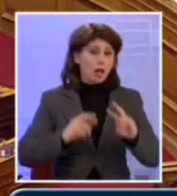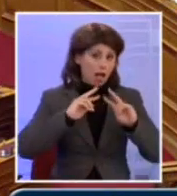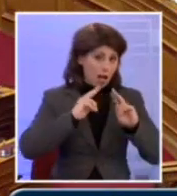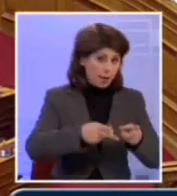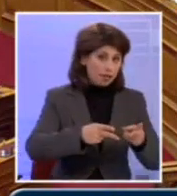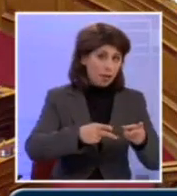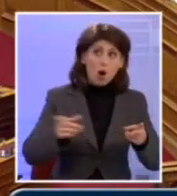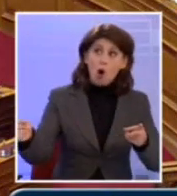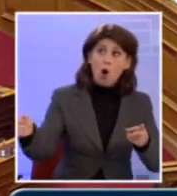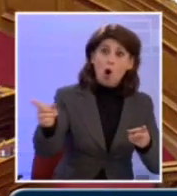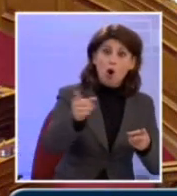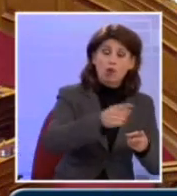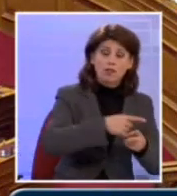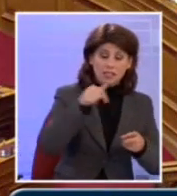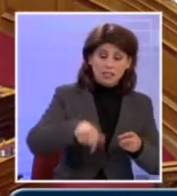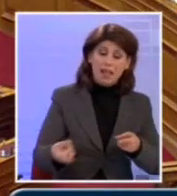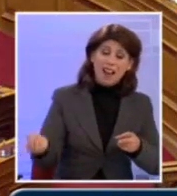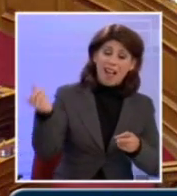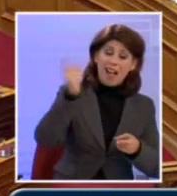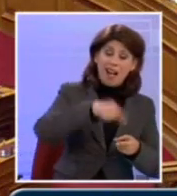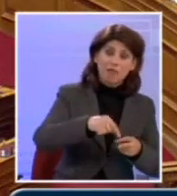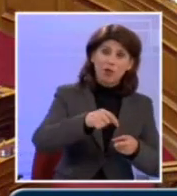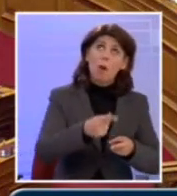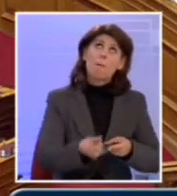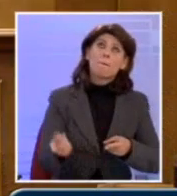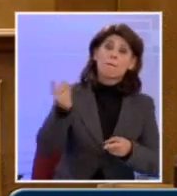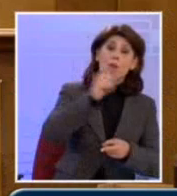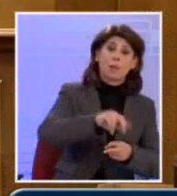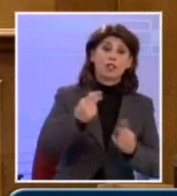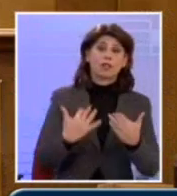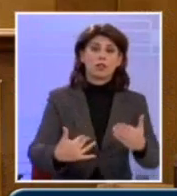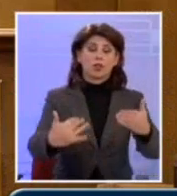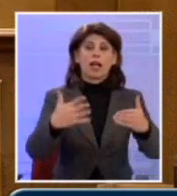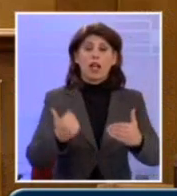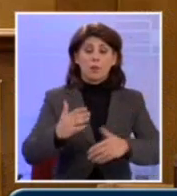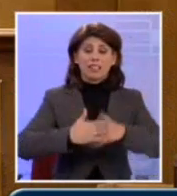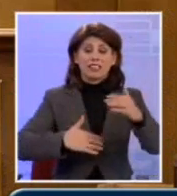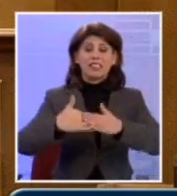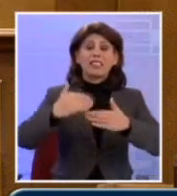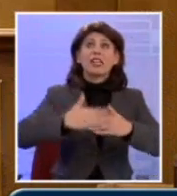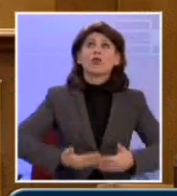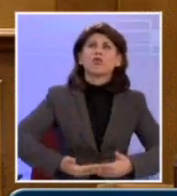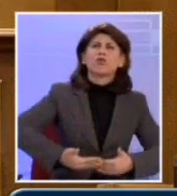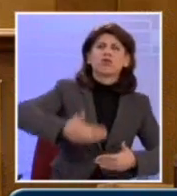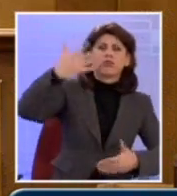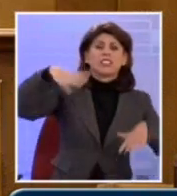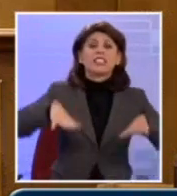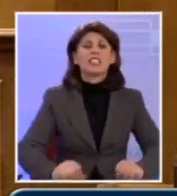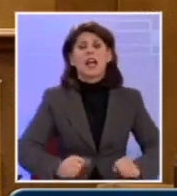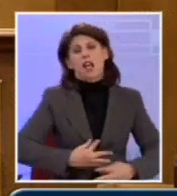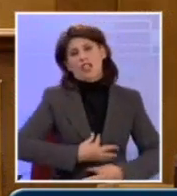απαντάμε σήμερα, αύριο και μεθαύριο στη Βουλή, υψώνοντας τείχος κυριαρχίας και